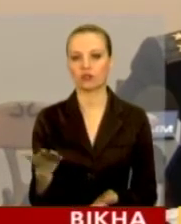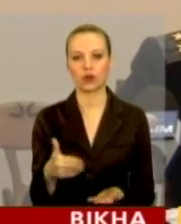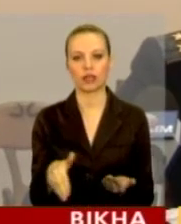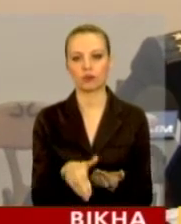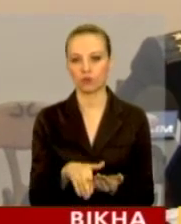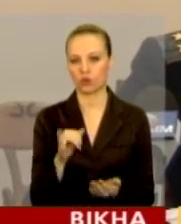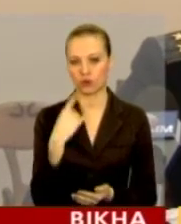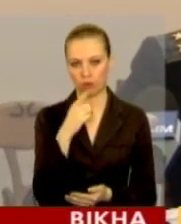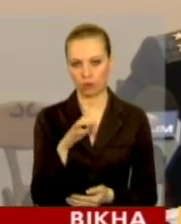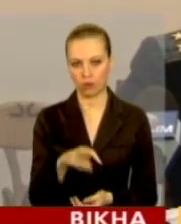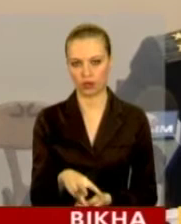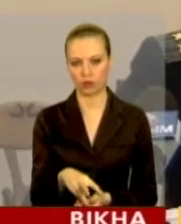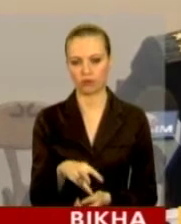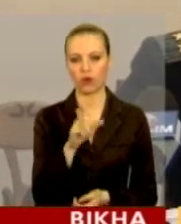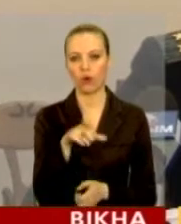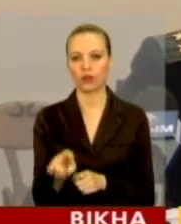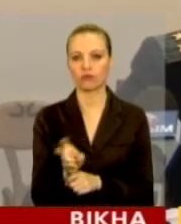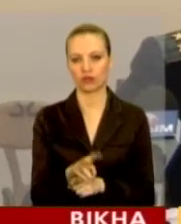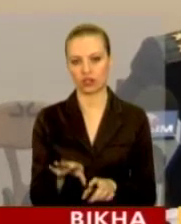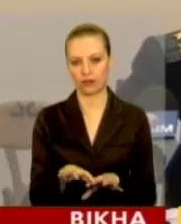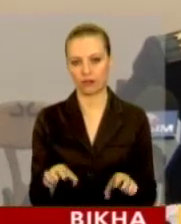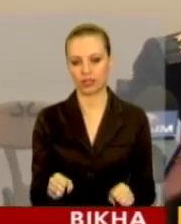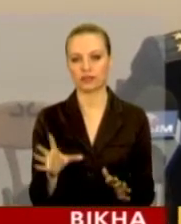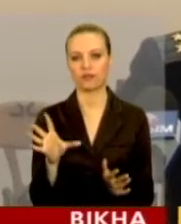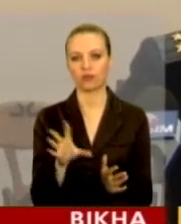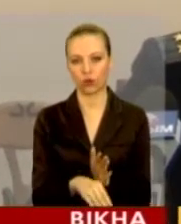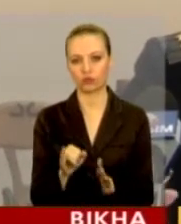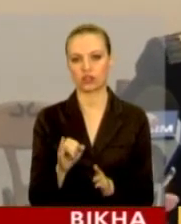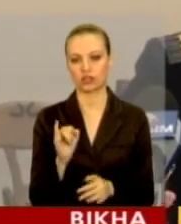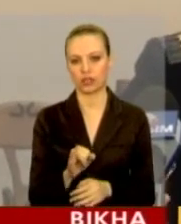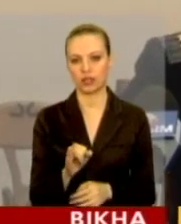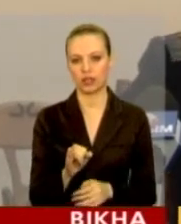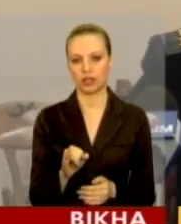способом и образом они пришли к власти, в том числе и через